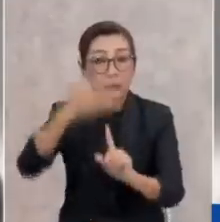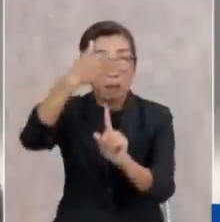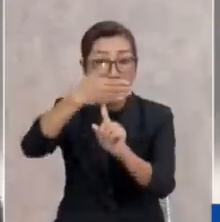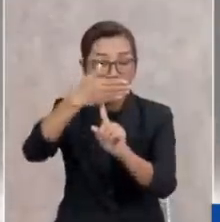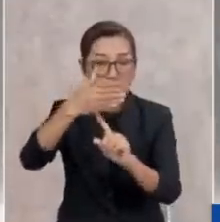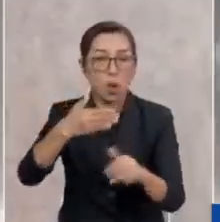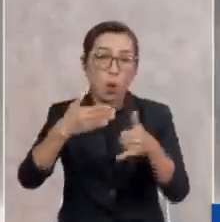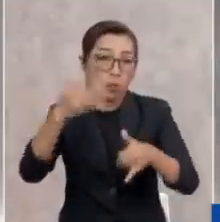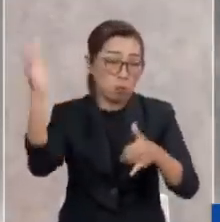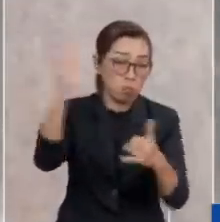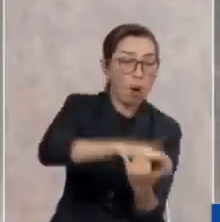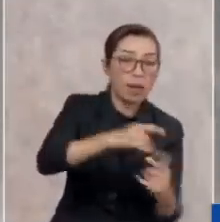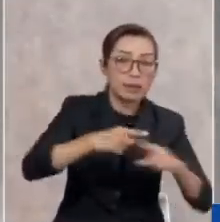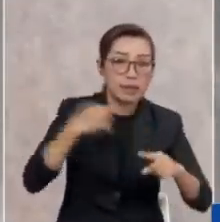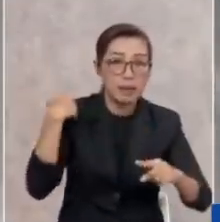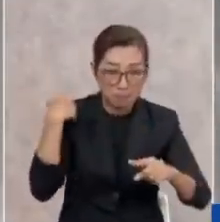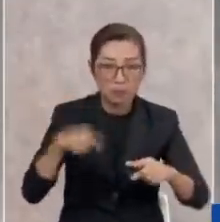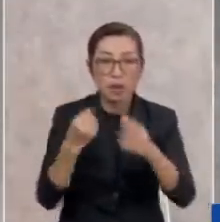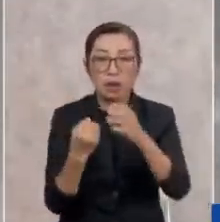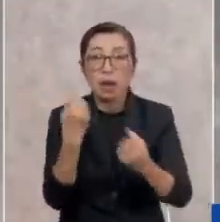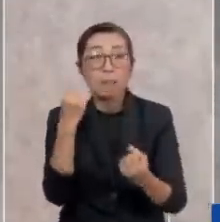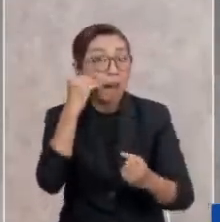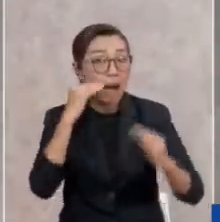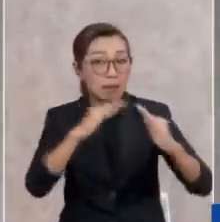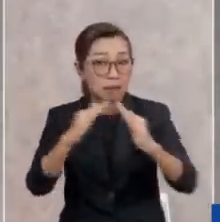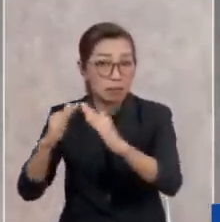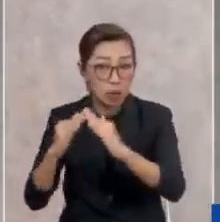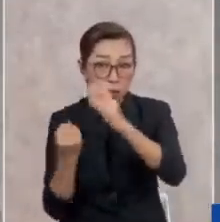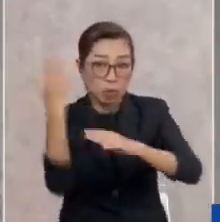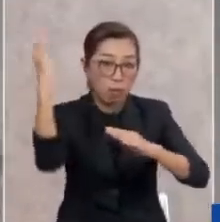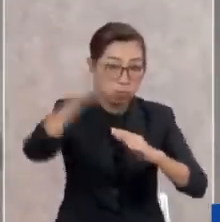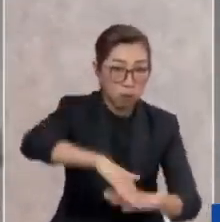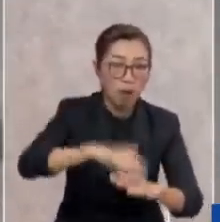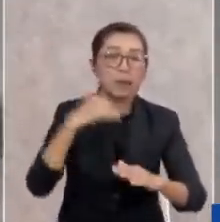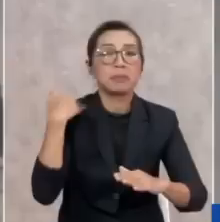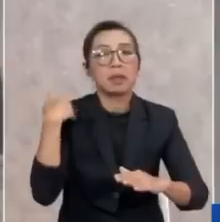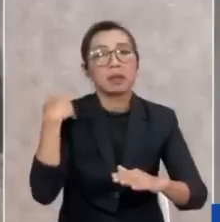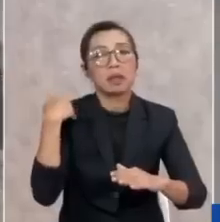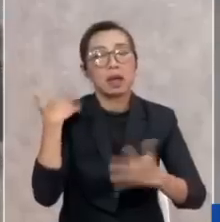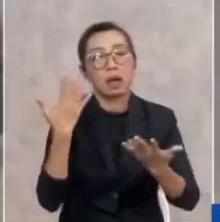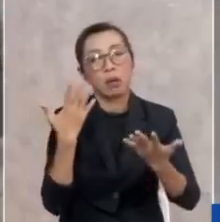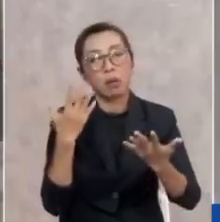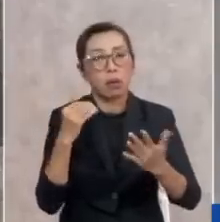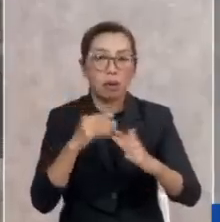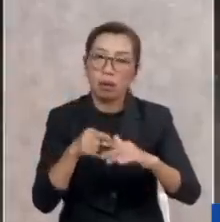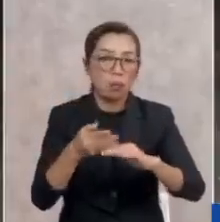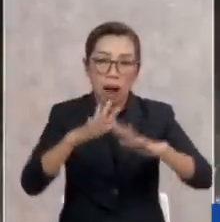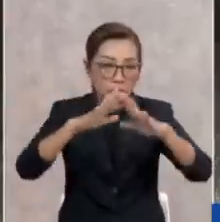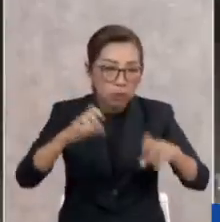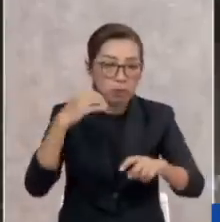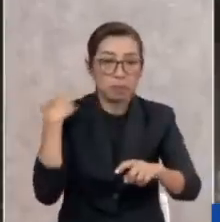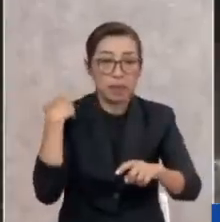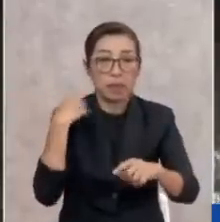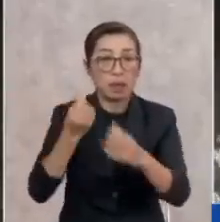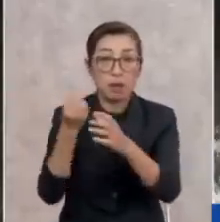นบาดเจ็บต้นไม้ลบทับบ้านเรือนประชาชนบ้านเรือนประชาชนก็ถูกกิ่งไม้ขนาดใหญ่ในทับคาบ้านแล้วนอกจากนี้ยังมี